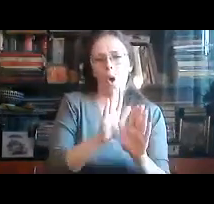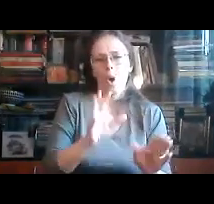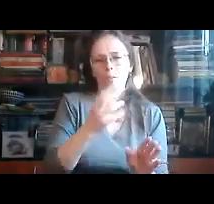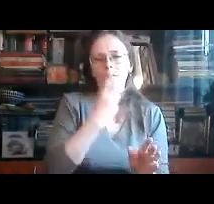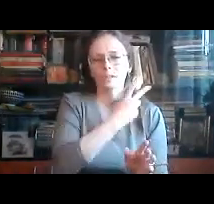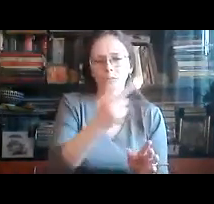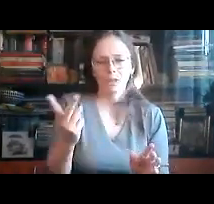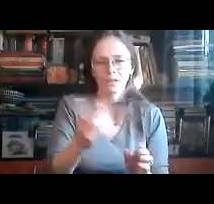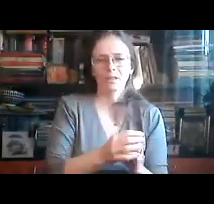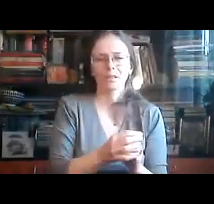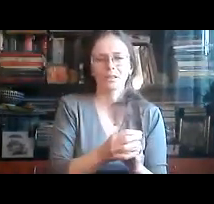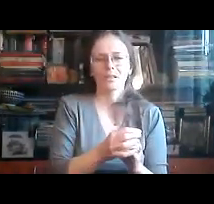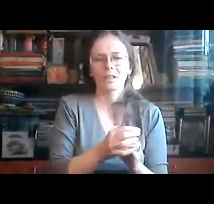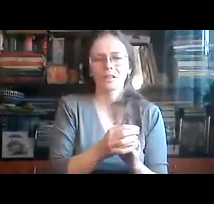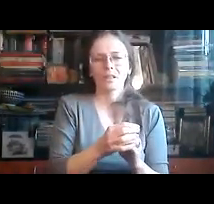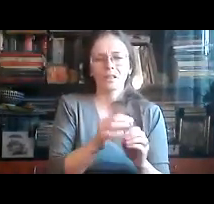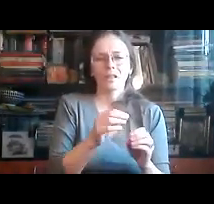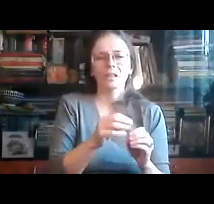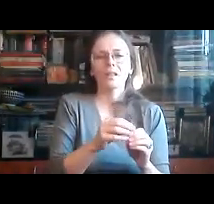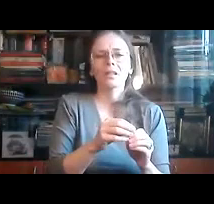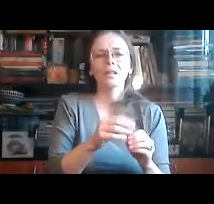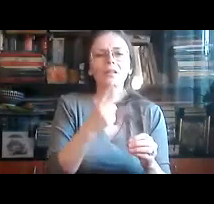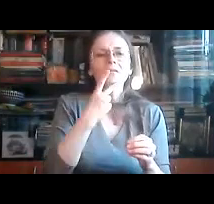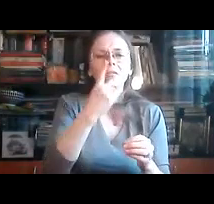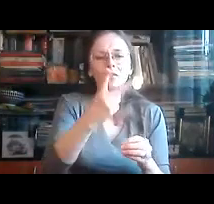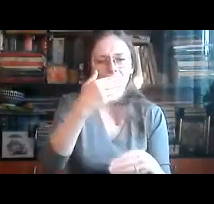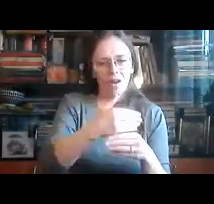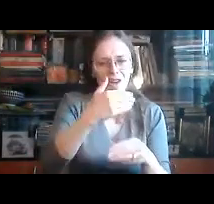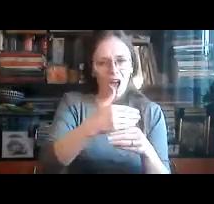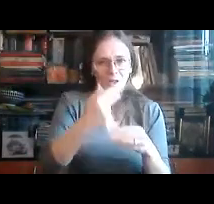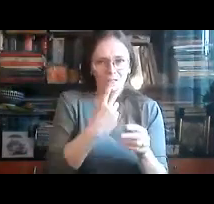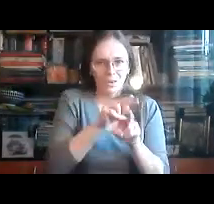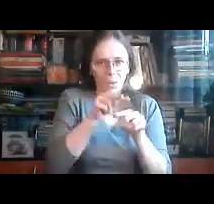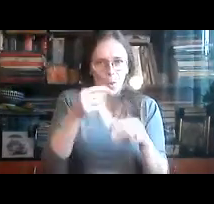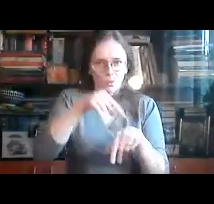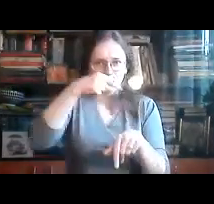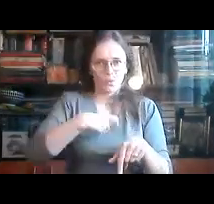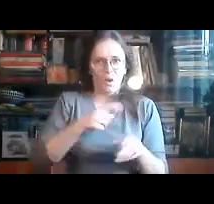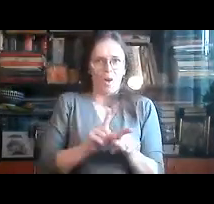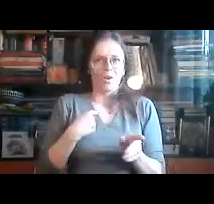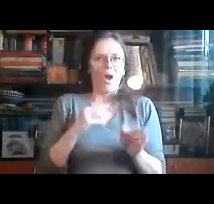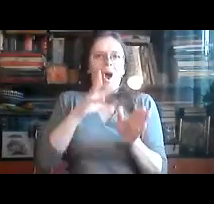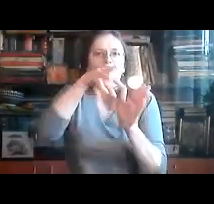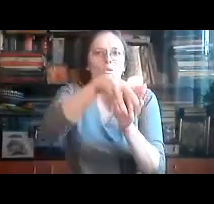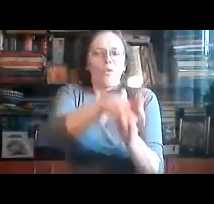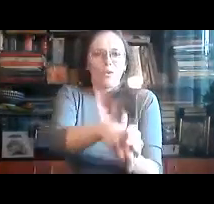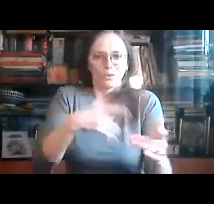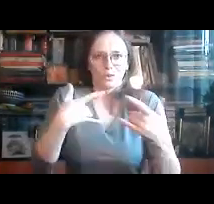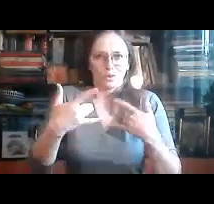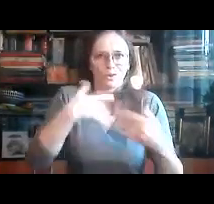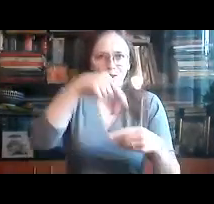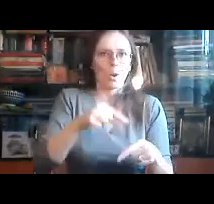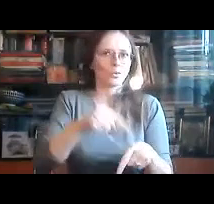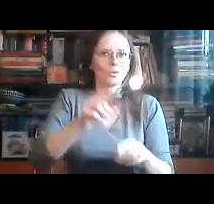опера, кажется, что ты уже как бы уже там сидишь, как бы уже сроднился со всеми. Это уникальная вообще ситуация. Вот. Но...